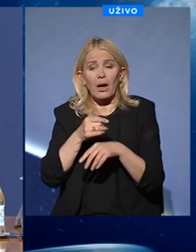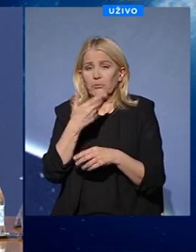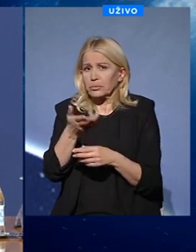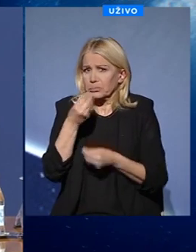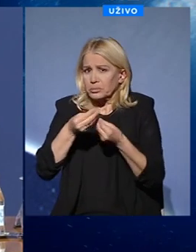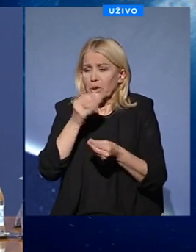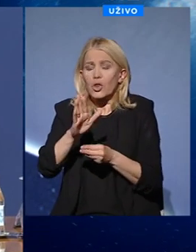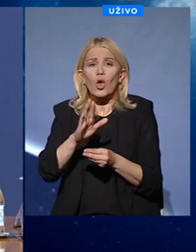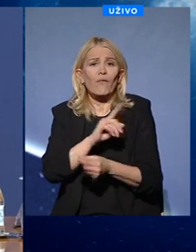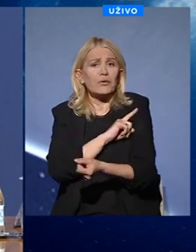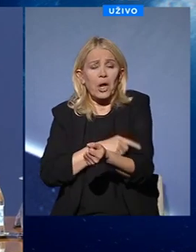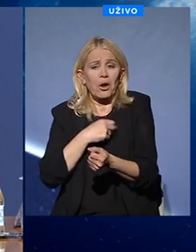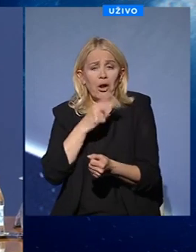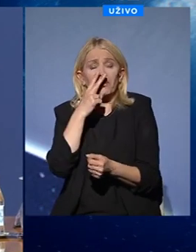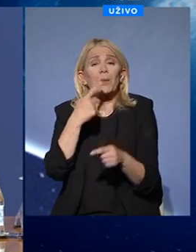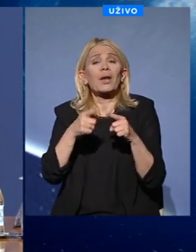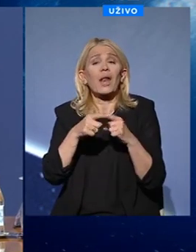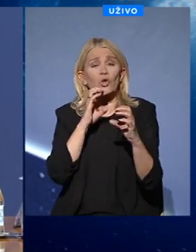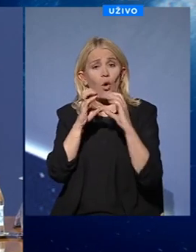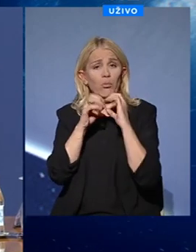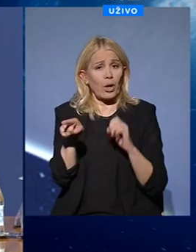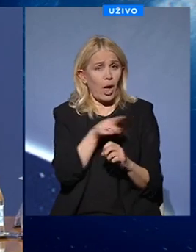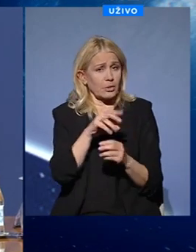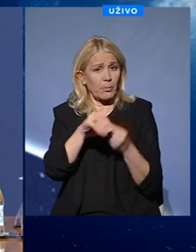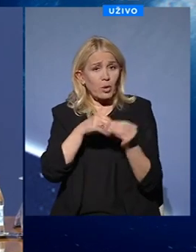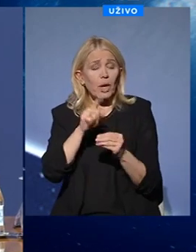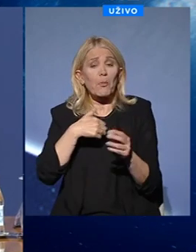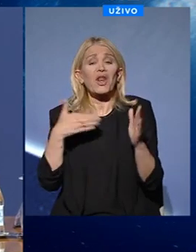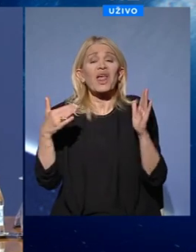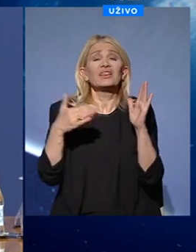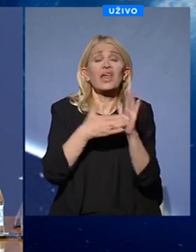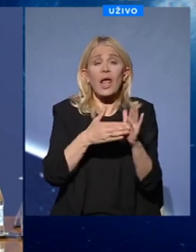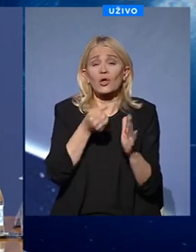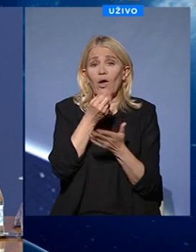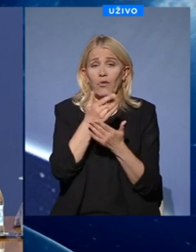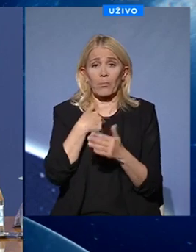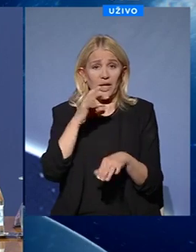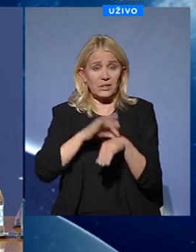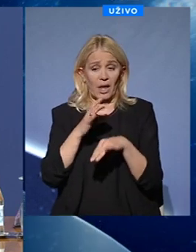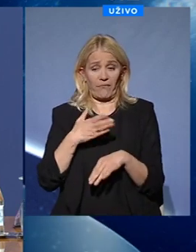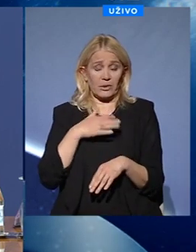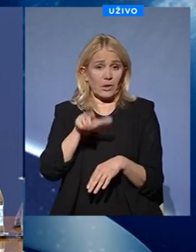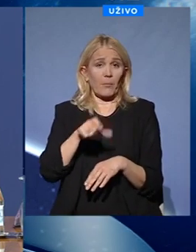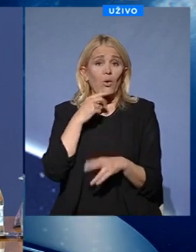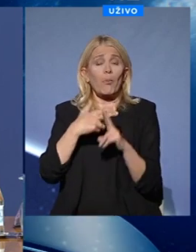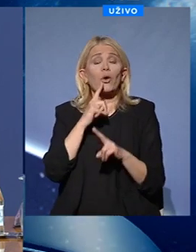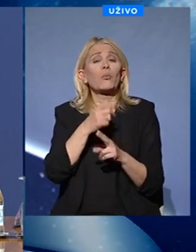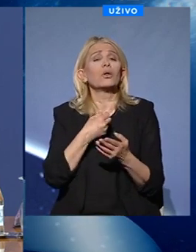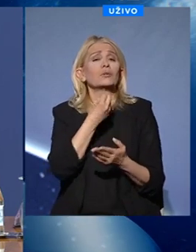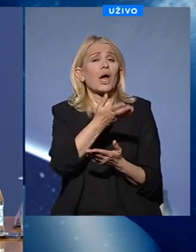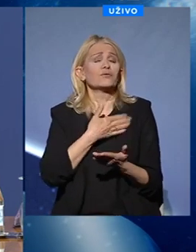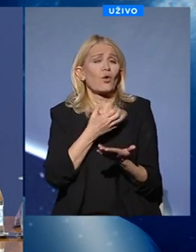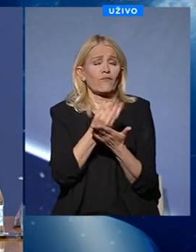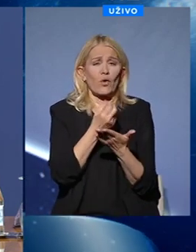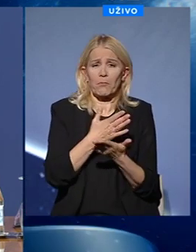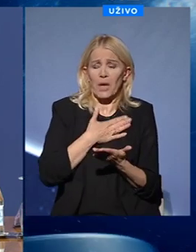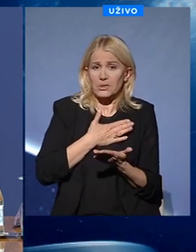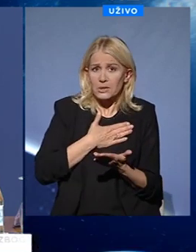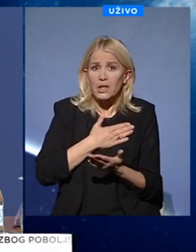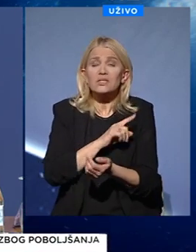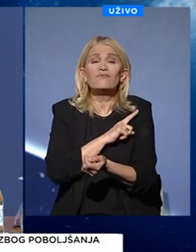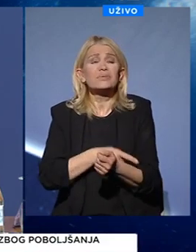da tu ne vidim problem u komunikaciji porodica, ne moraju dobiti direktnu informaciju od lekara, jer već sami pacijenti mogu dati informaciju o svom stanju. Što se